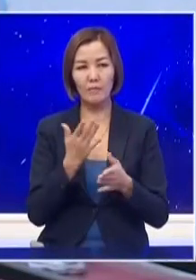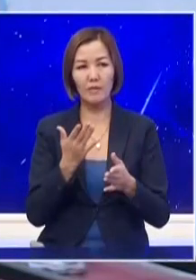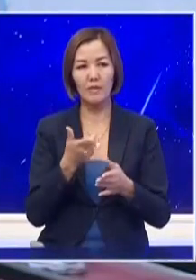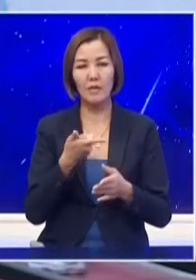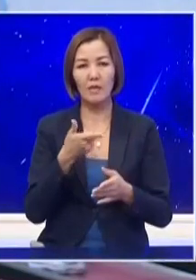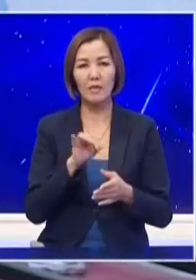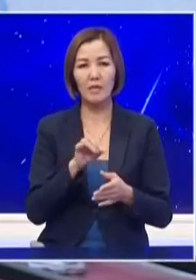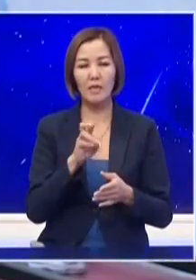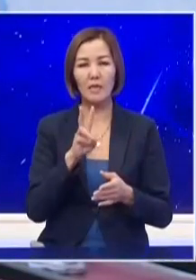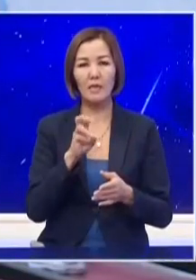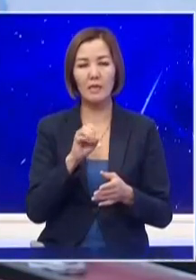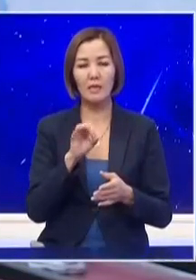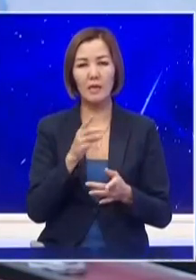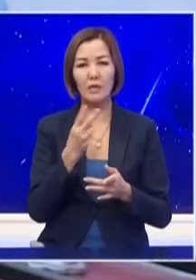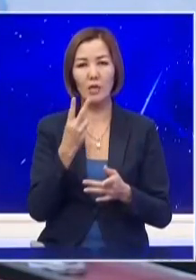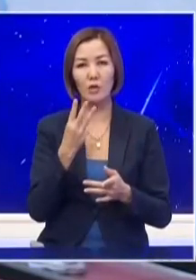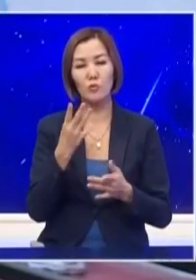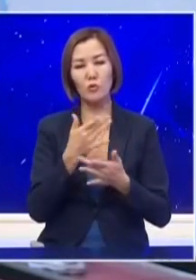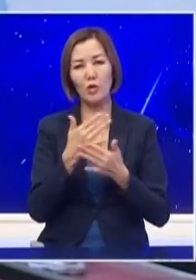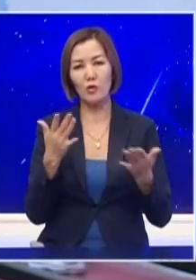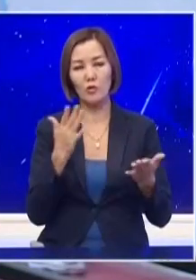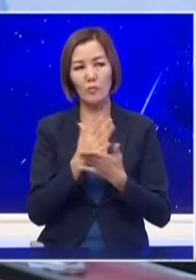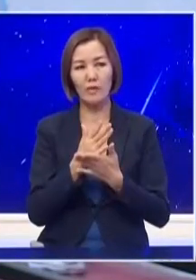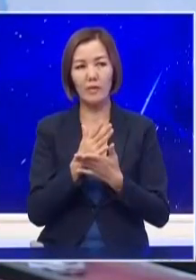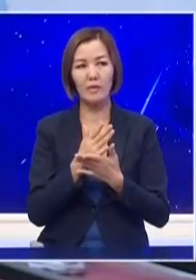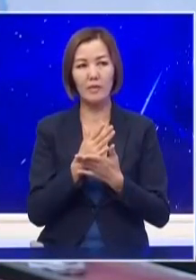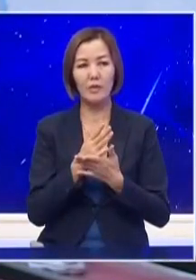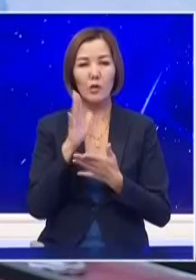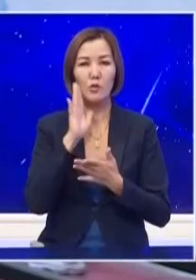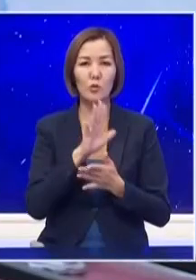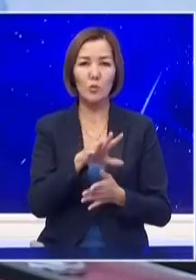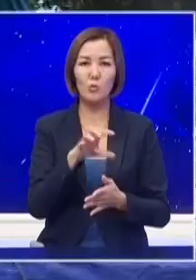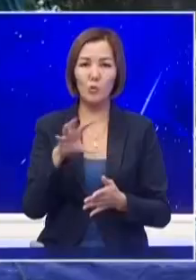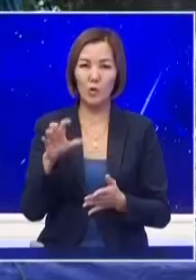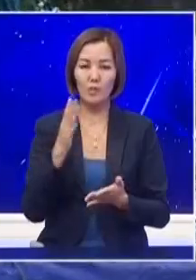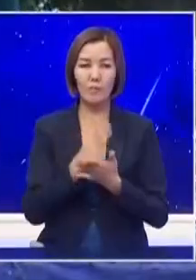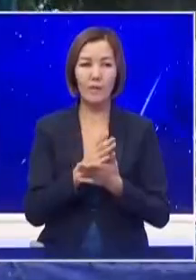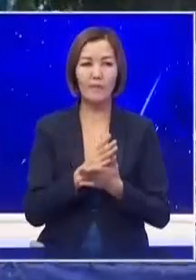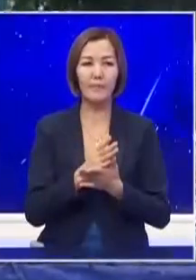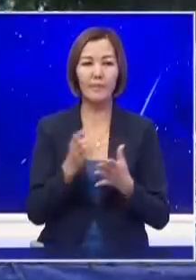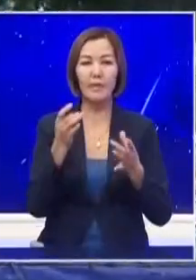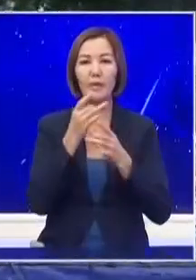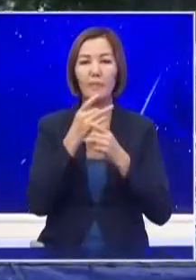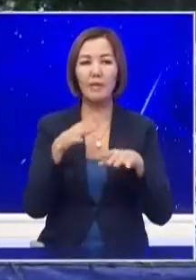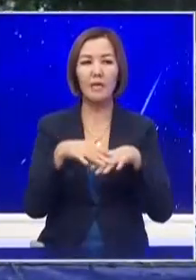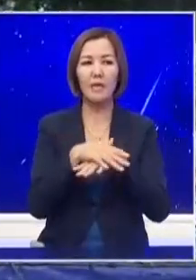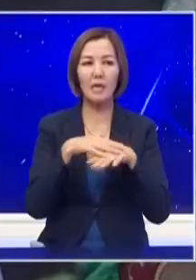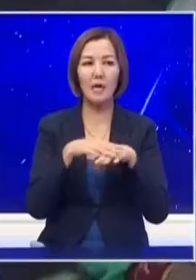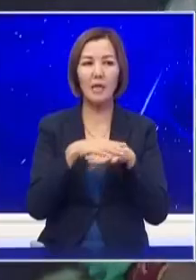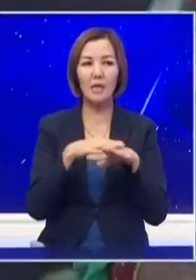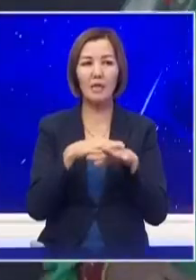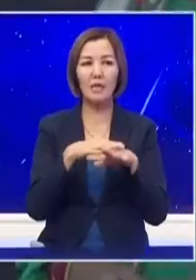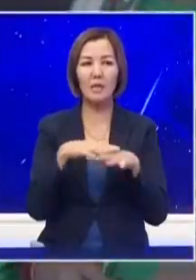Генератордың өзінің 2-3 түрі болады. Одан басқа міне су соратын помпалар да бар. Мерекеге жиналған халық шат-шадыман күй